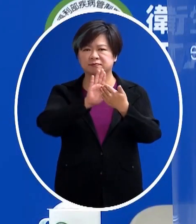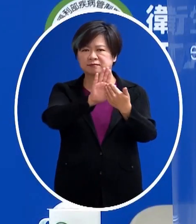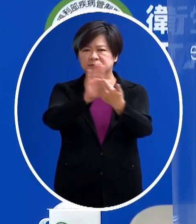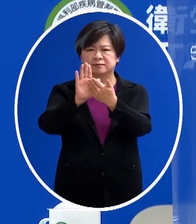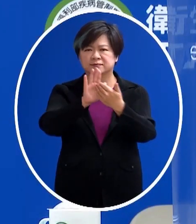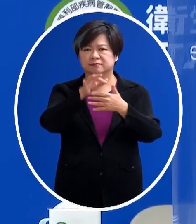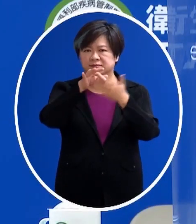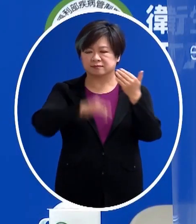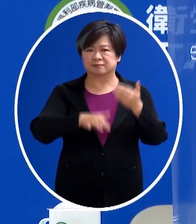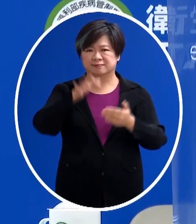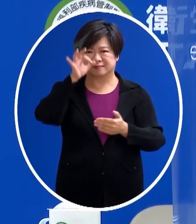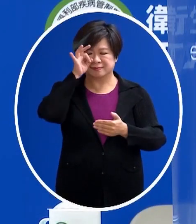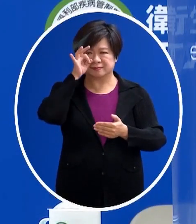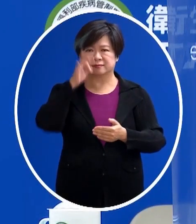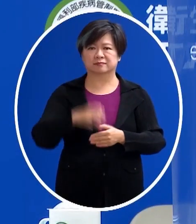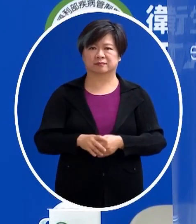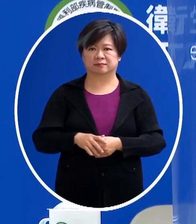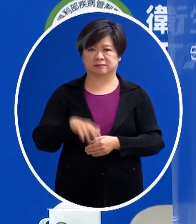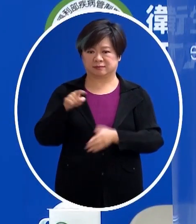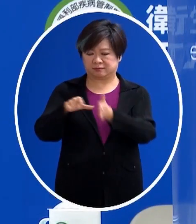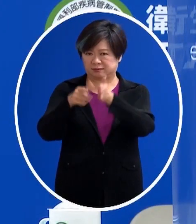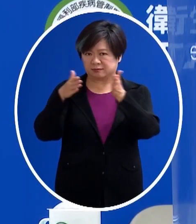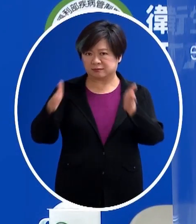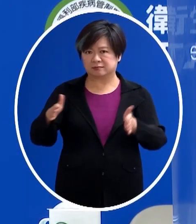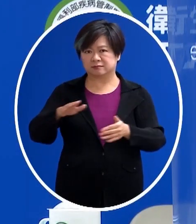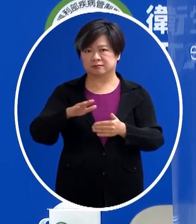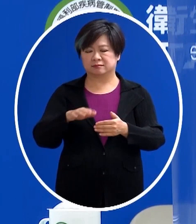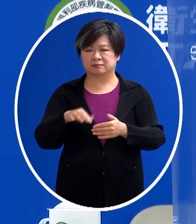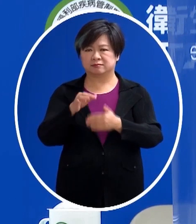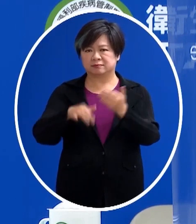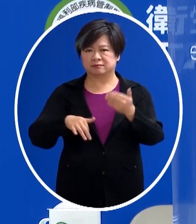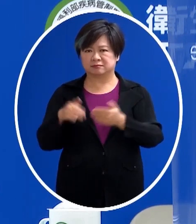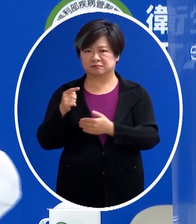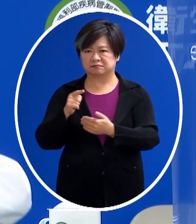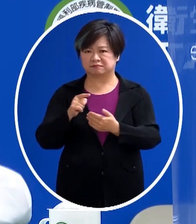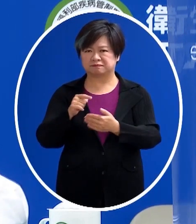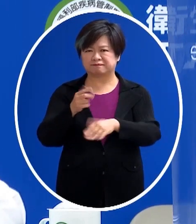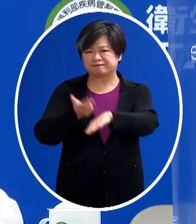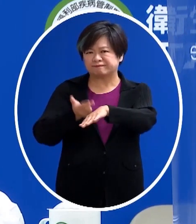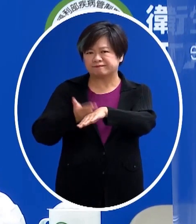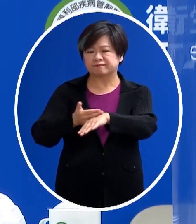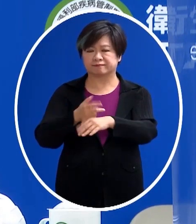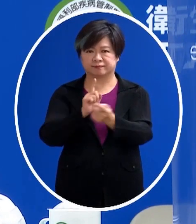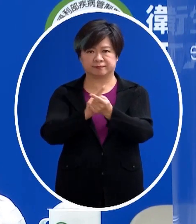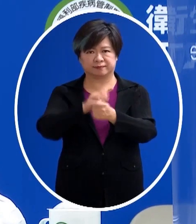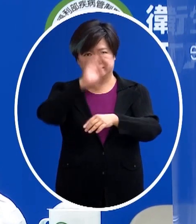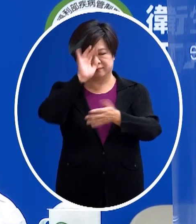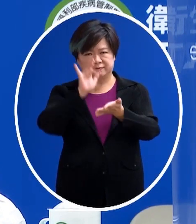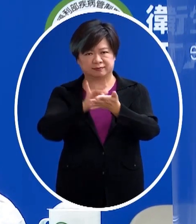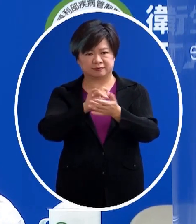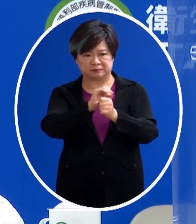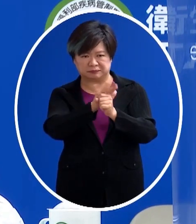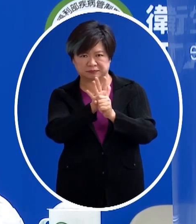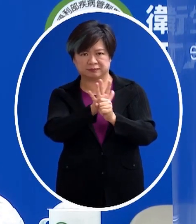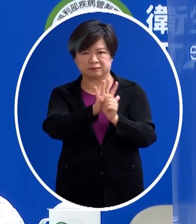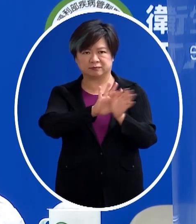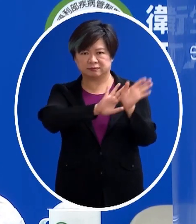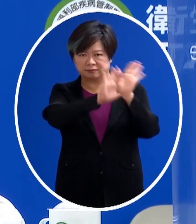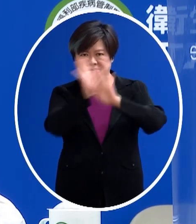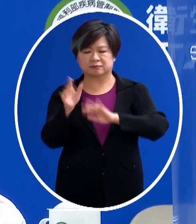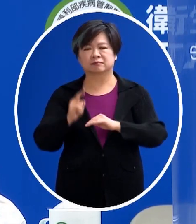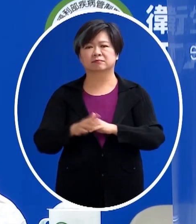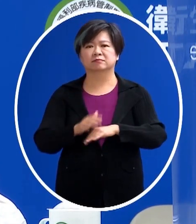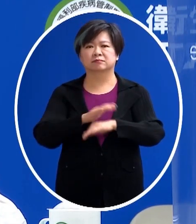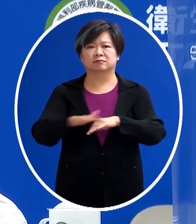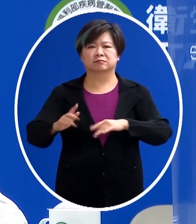那个时候的一个疫情跟我们对于这样的一个病毒的了解，那拟定相关的一个对策，那这都是滚